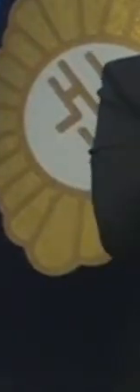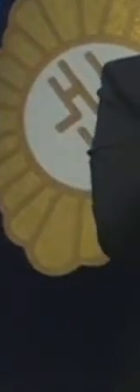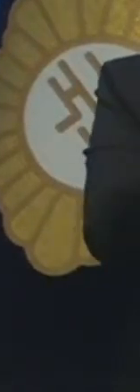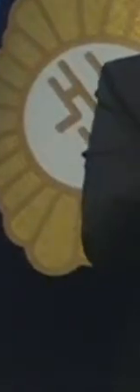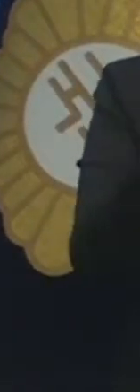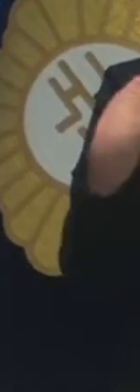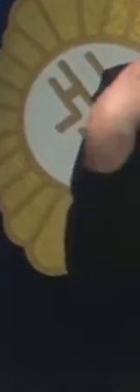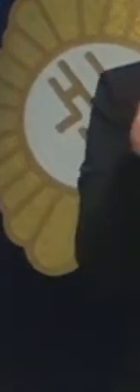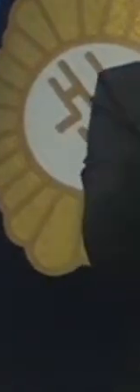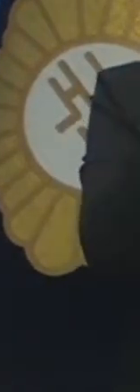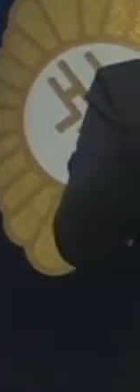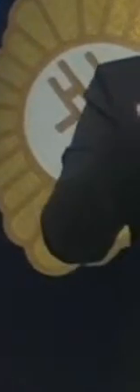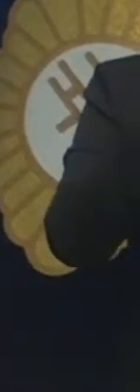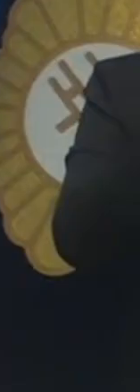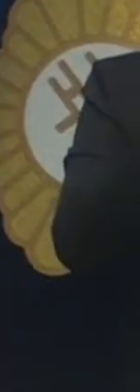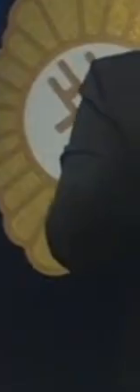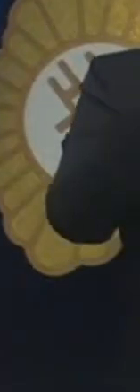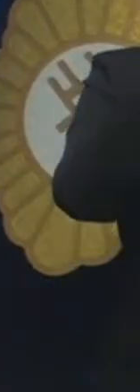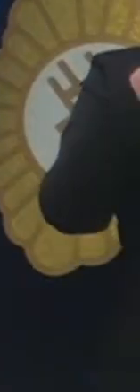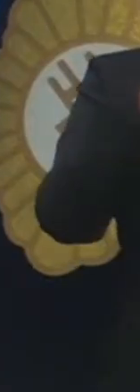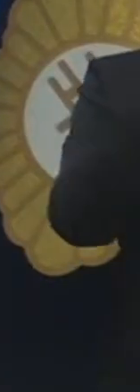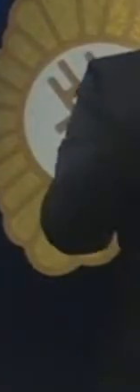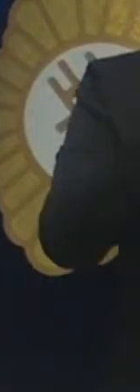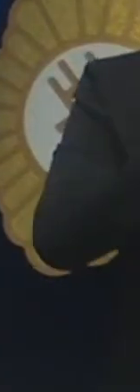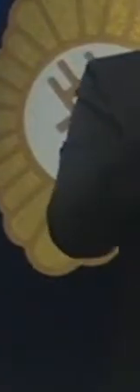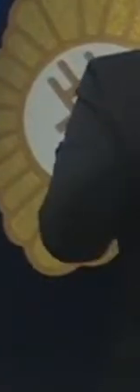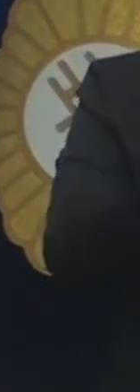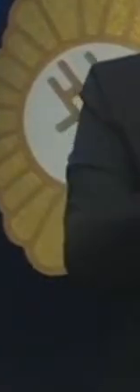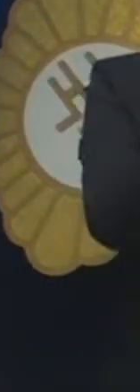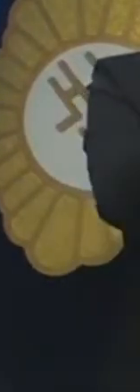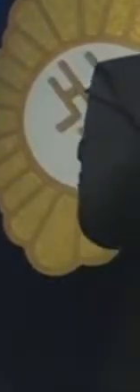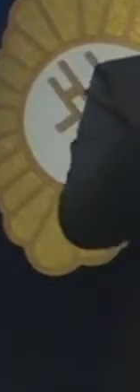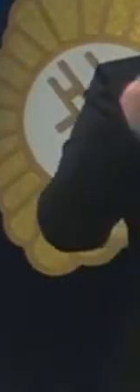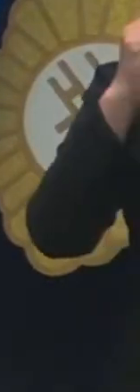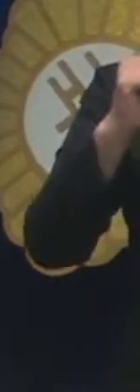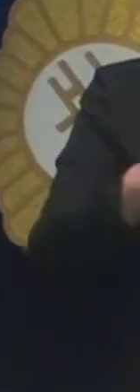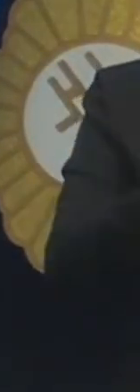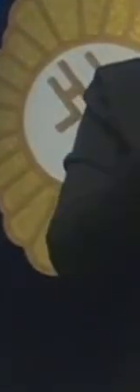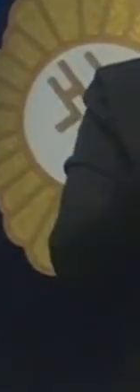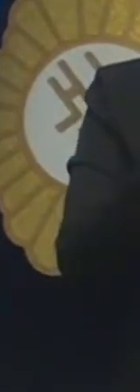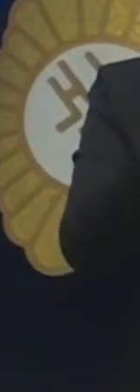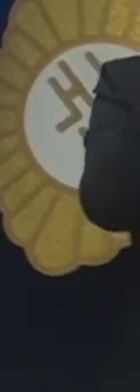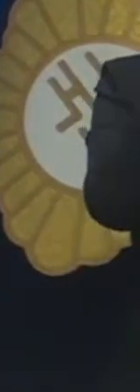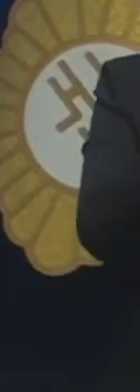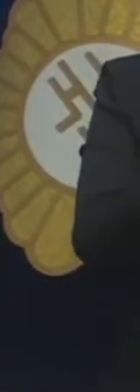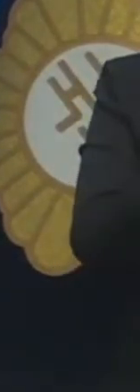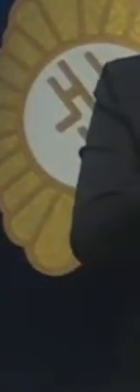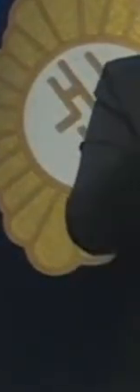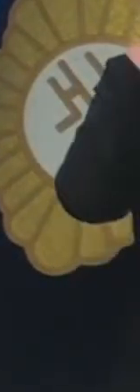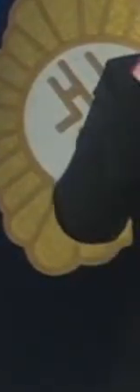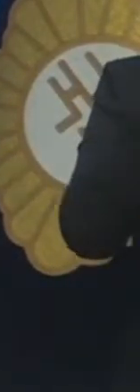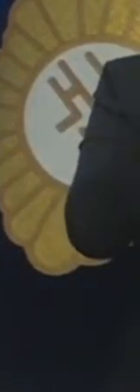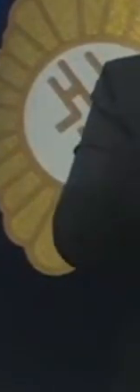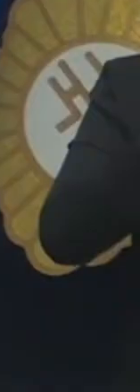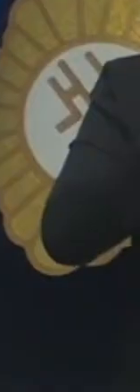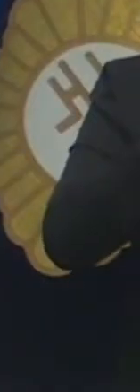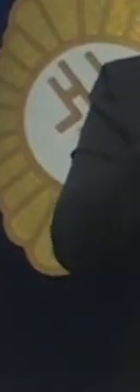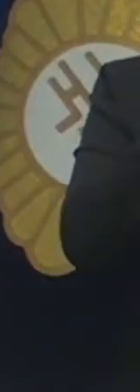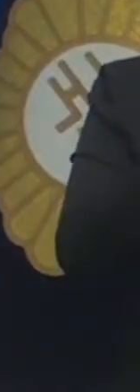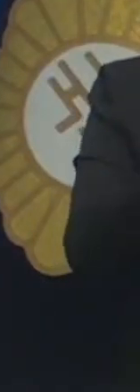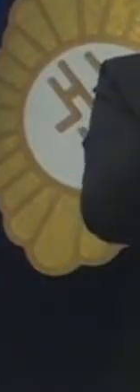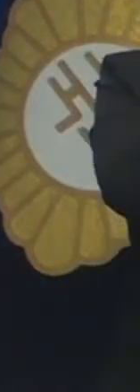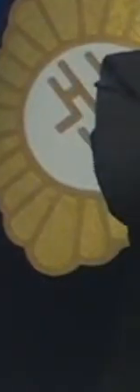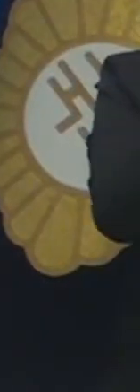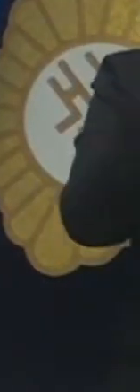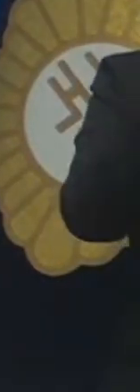않는 무책임한 경영의 민낯입니다. MBK는 홈플러스를 정상화할 의지는 없이 오로지